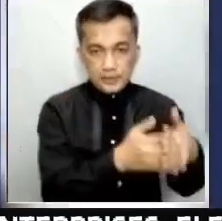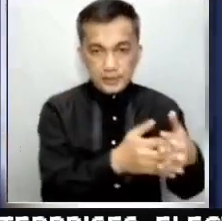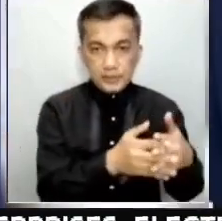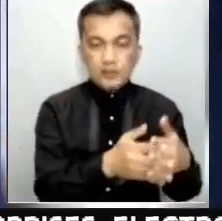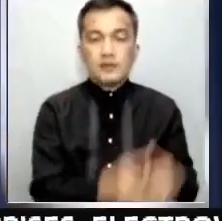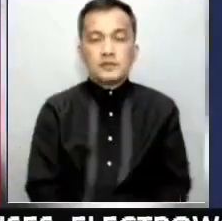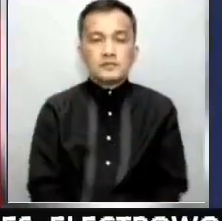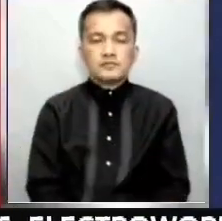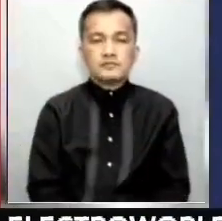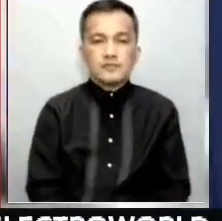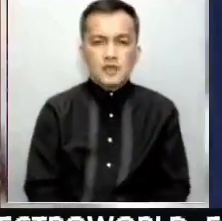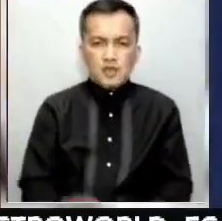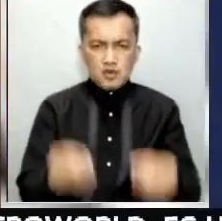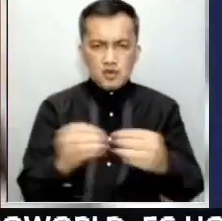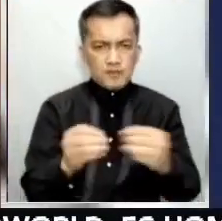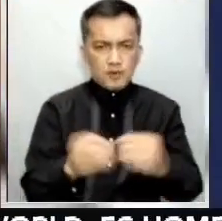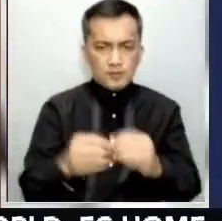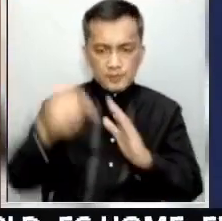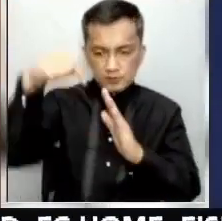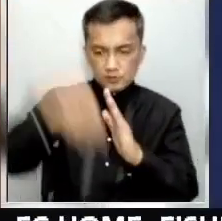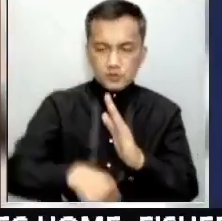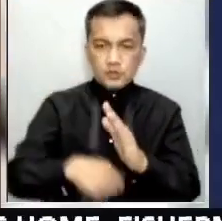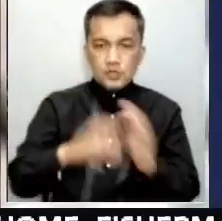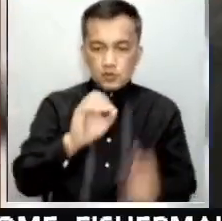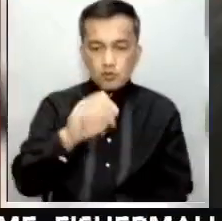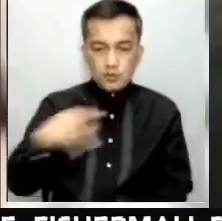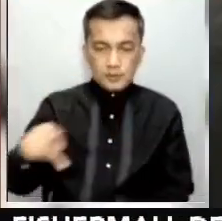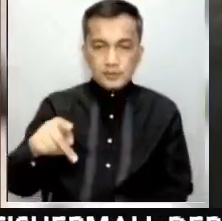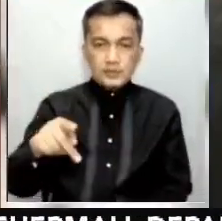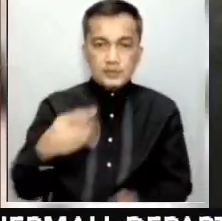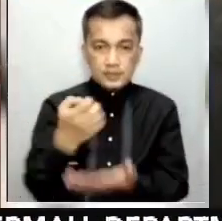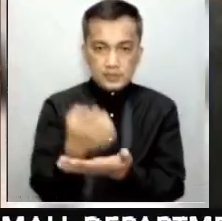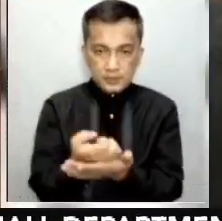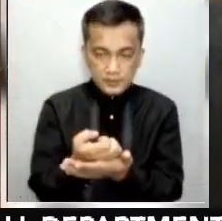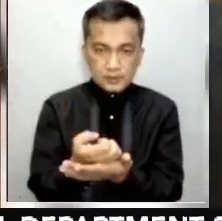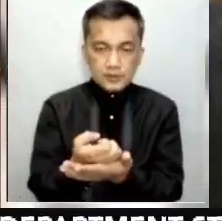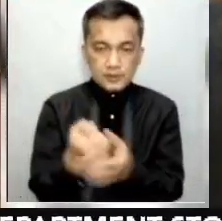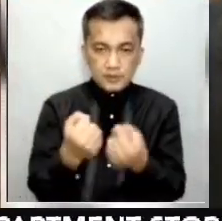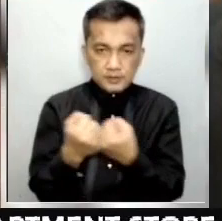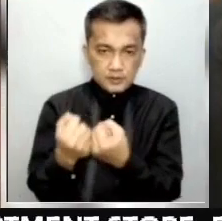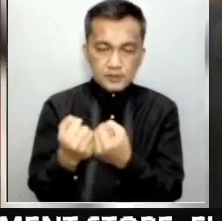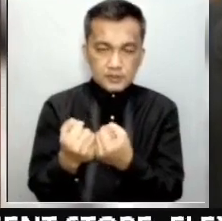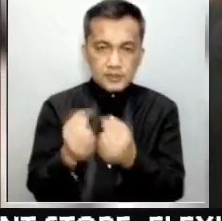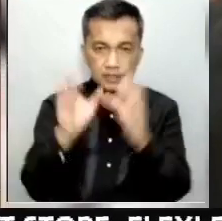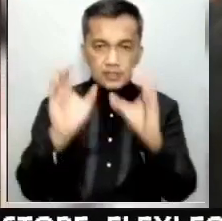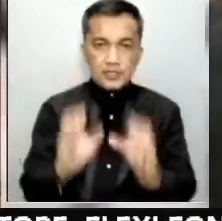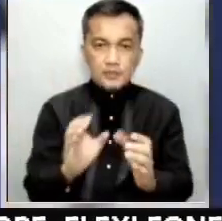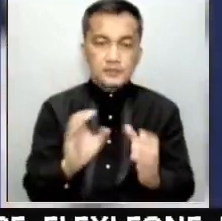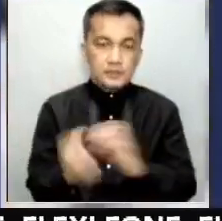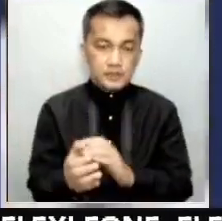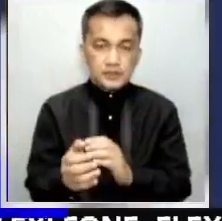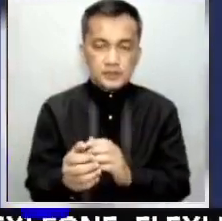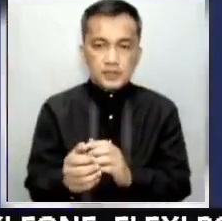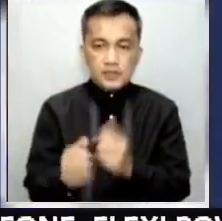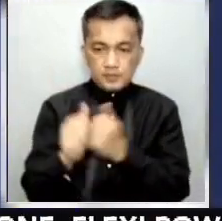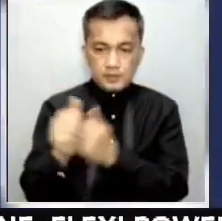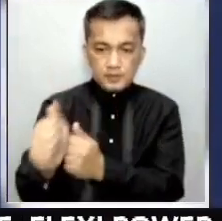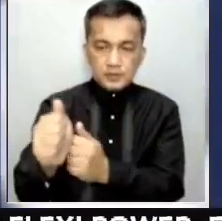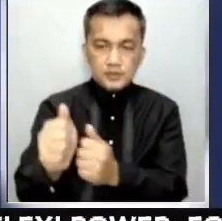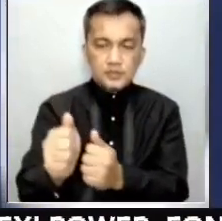mas pagpapalalim ng kooperasyon sa ekonomiya, paglaban sa climate change at pagsunod sa mga karapatang